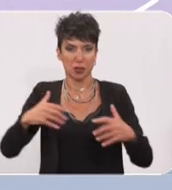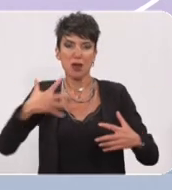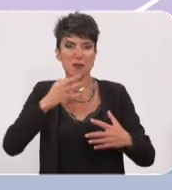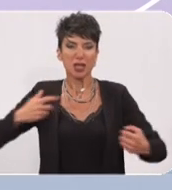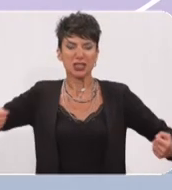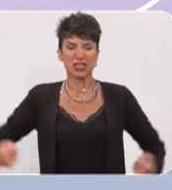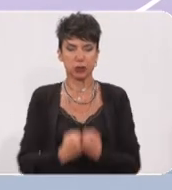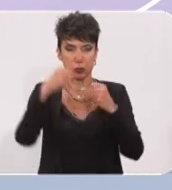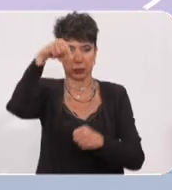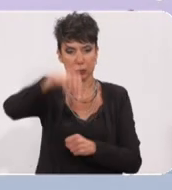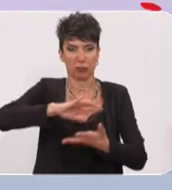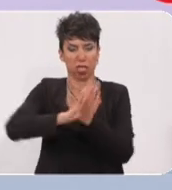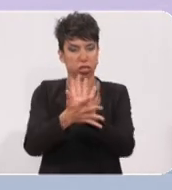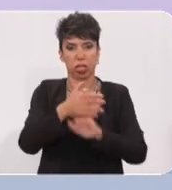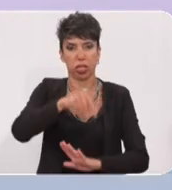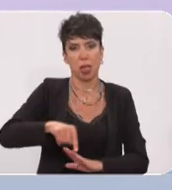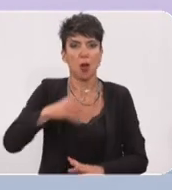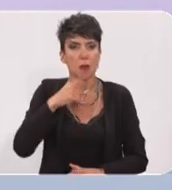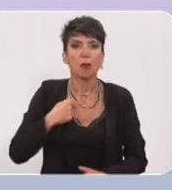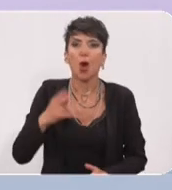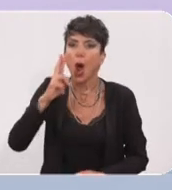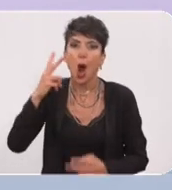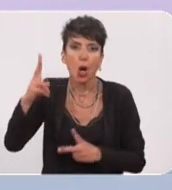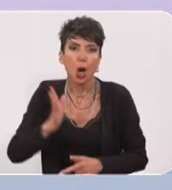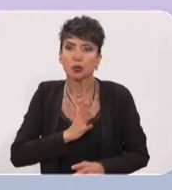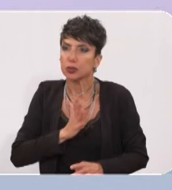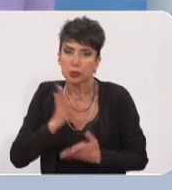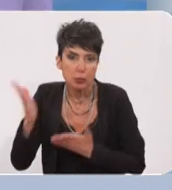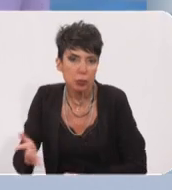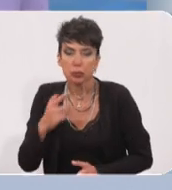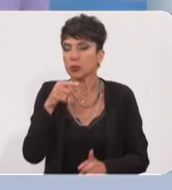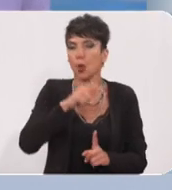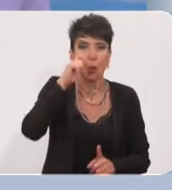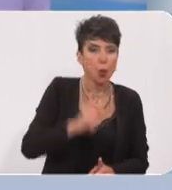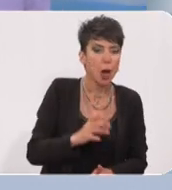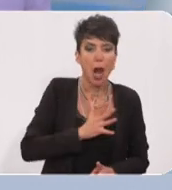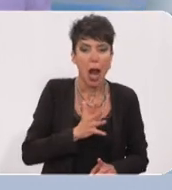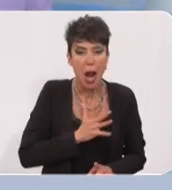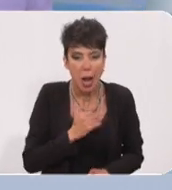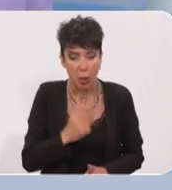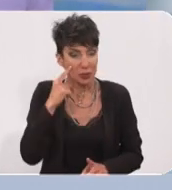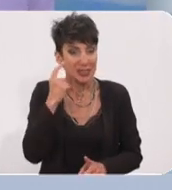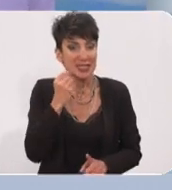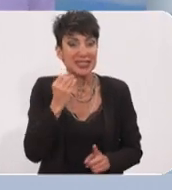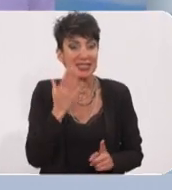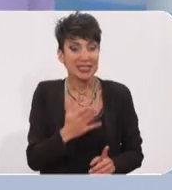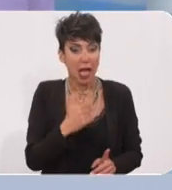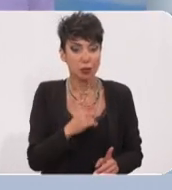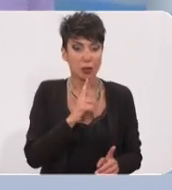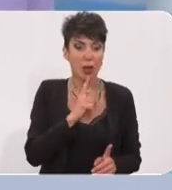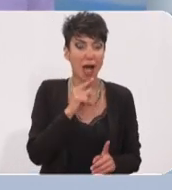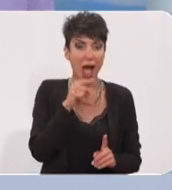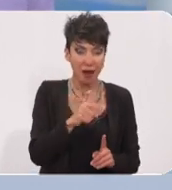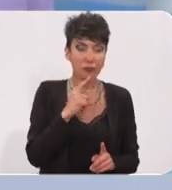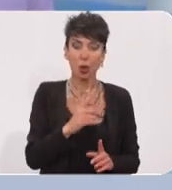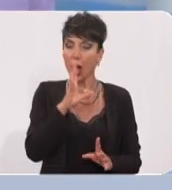Με αποτέλεσμα ο Ουκρανικός λαός και ο Ρώσικος λαός να ματώνουν για ξένα συμφέροντα. Σκέφτεστε κάτι? Και πιστεύουμε ακριβώς ότι αυτός είναι και ένας